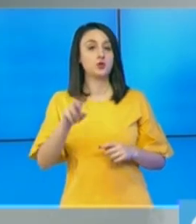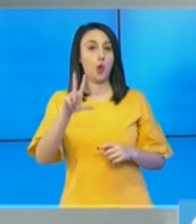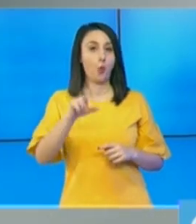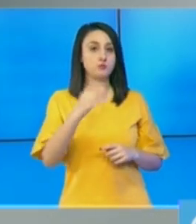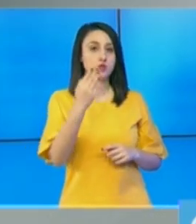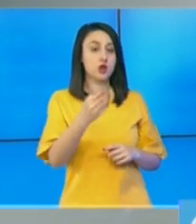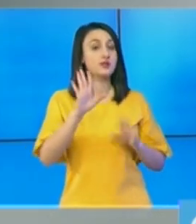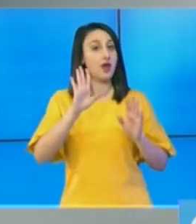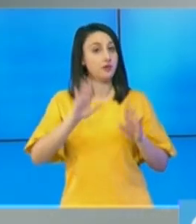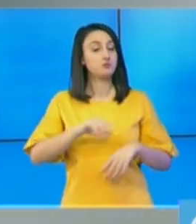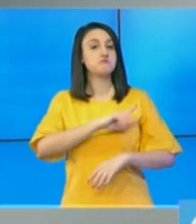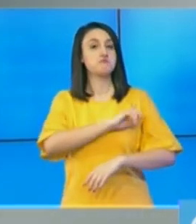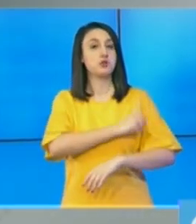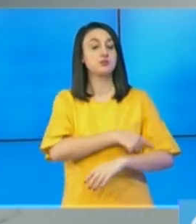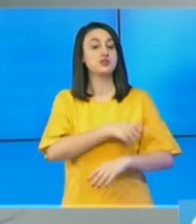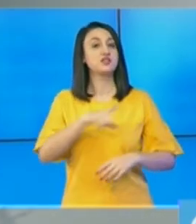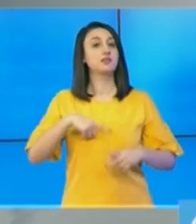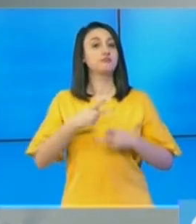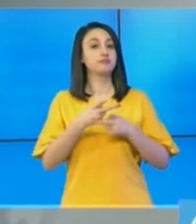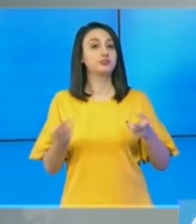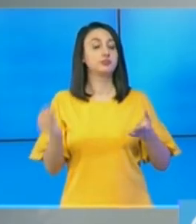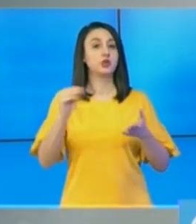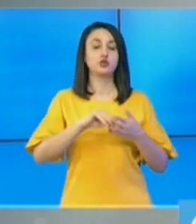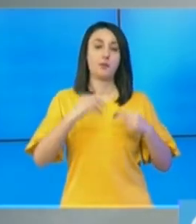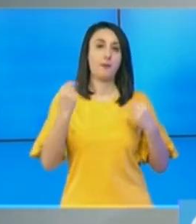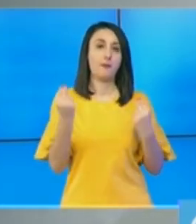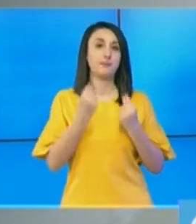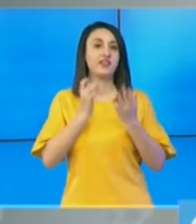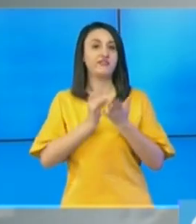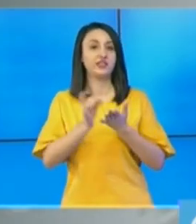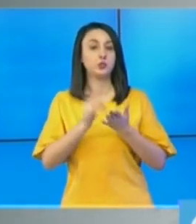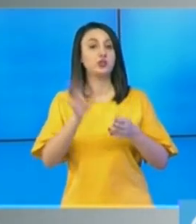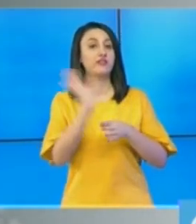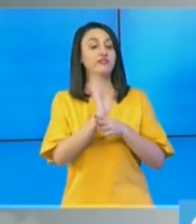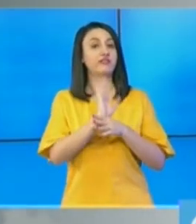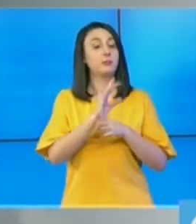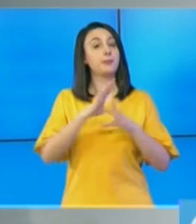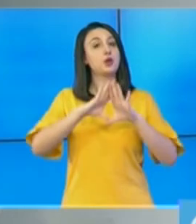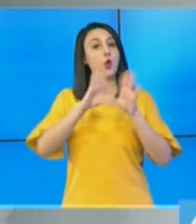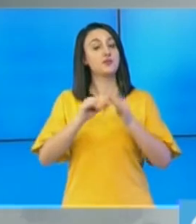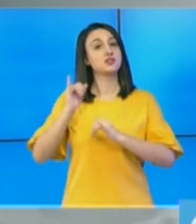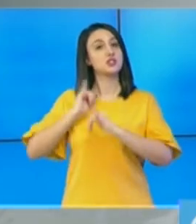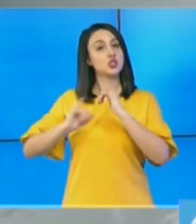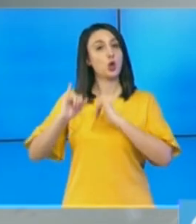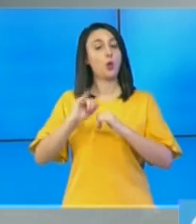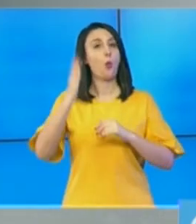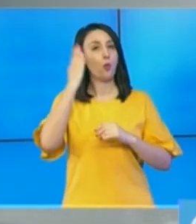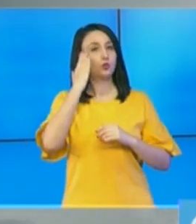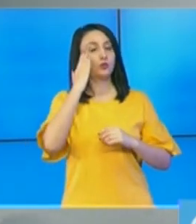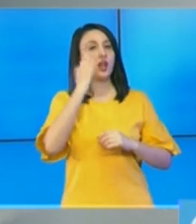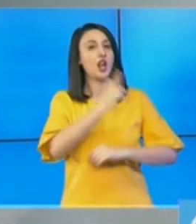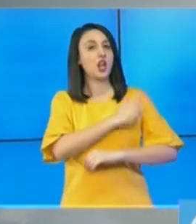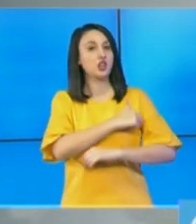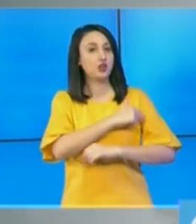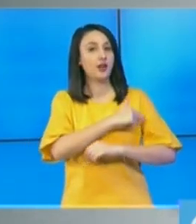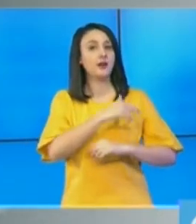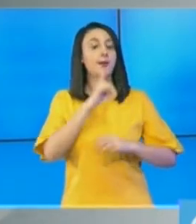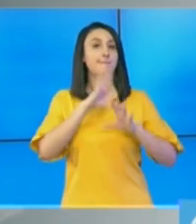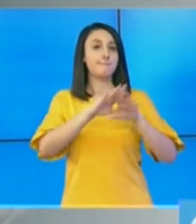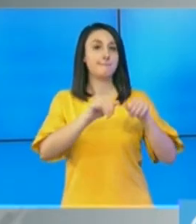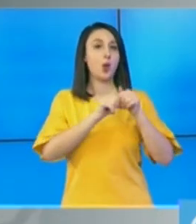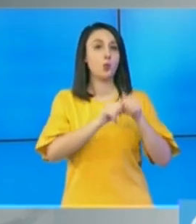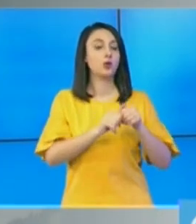1986 a avut șansa să fie distribuit în cel mai bine vândut film românesc din istorie. Celebrul Liceenii, alături de Ștefan Bănică